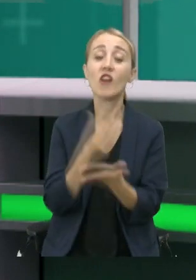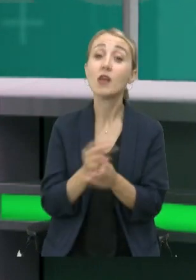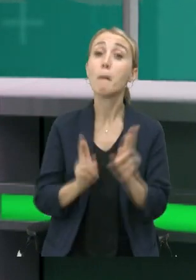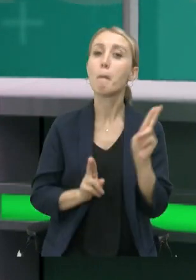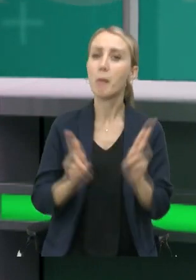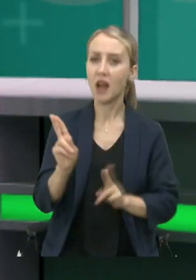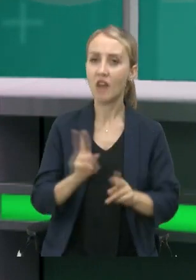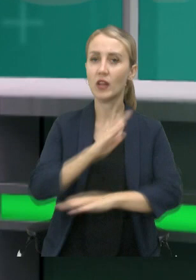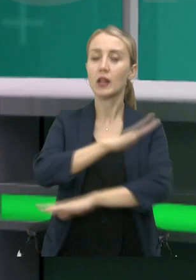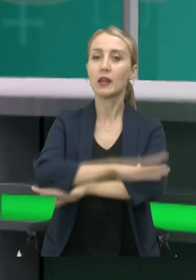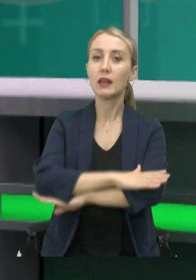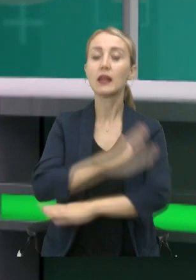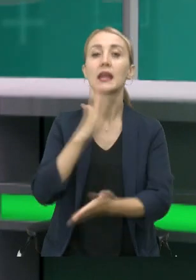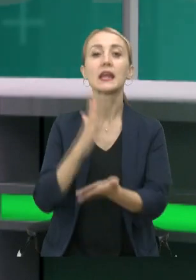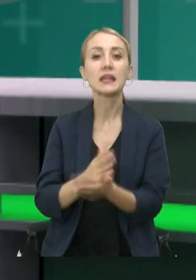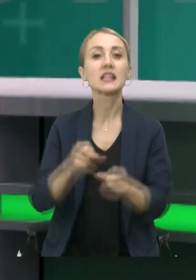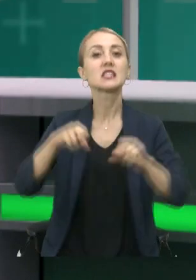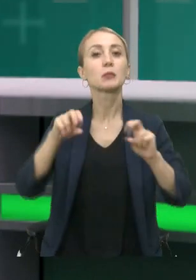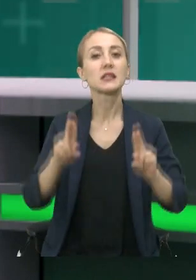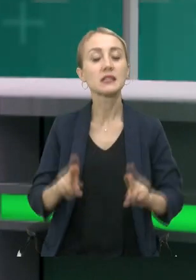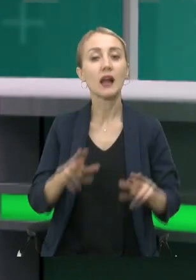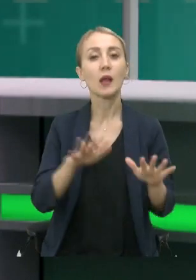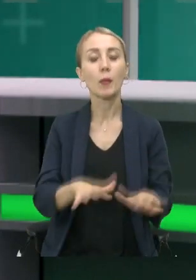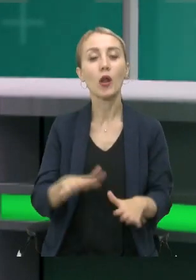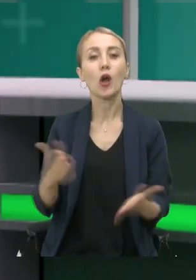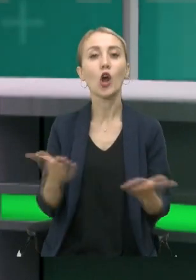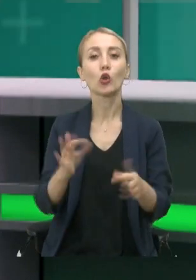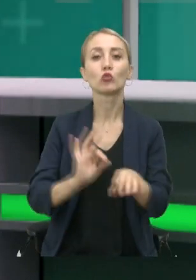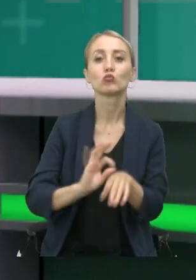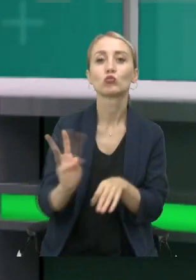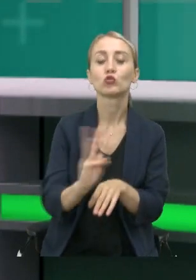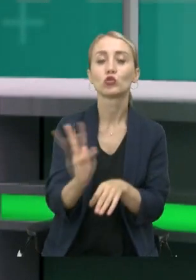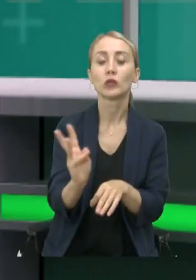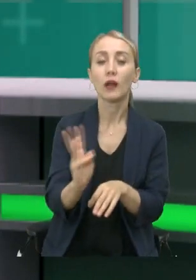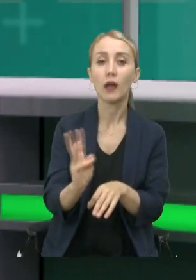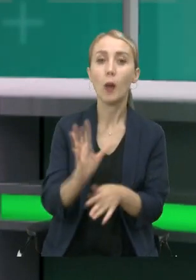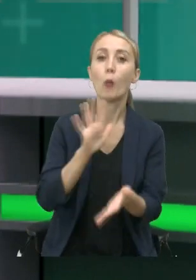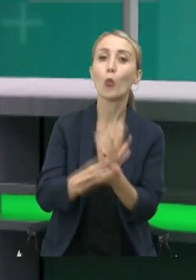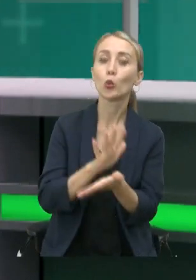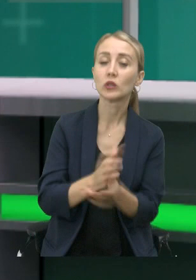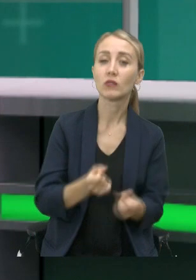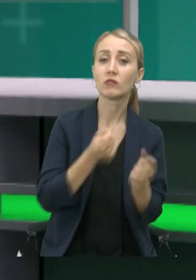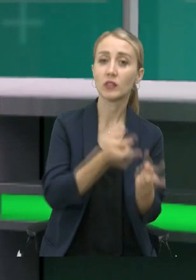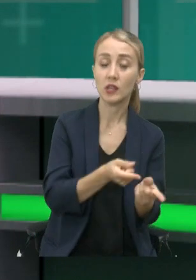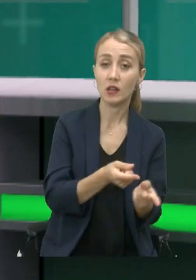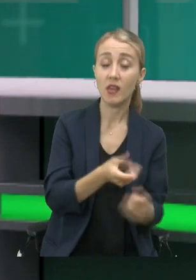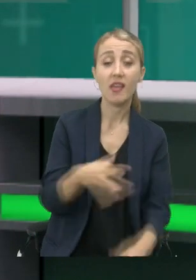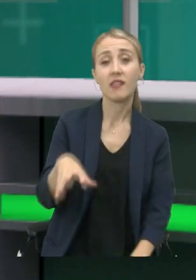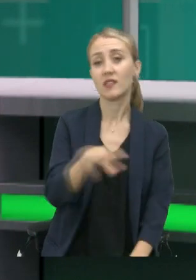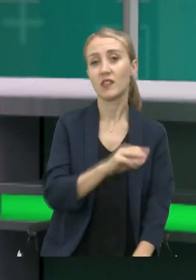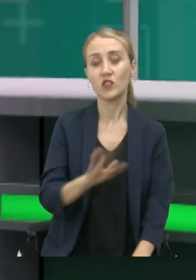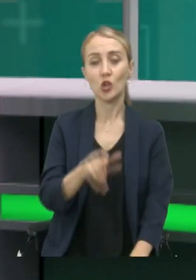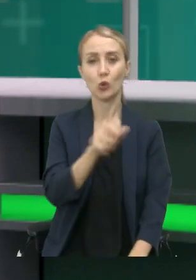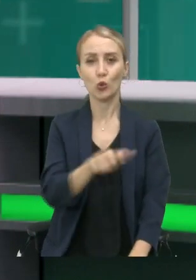поведения есть специальные отведённые места для разжигания костров выноса мусора и другие но далеко не все граждане